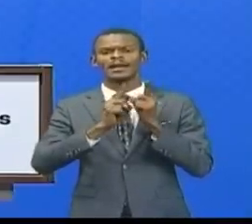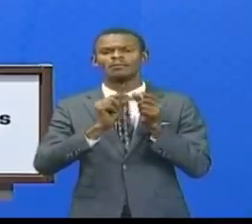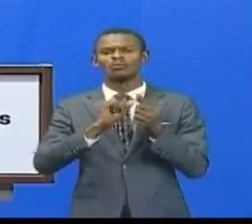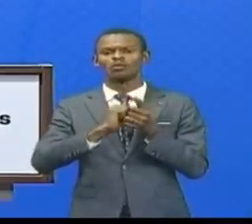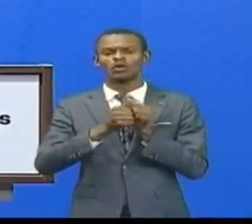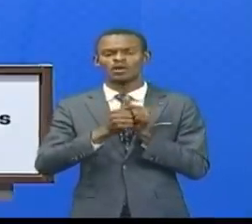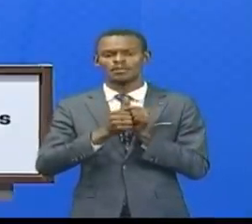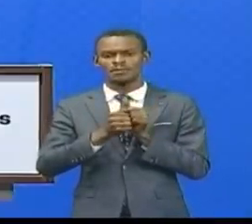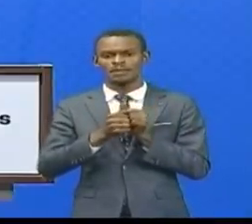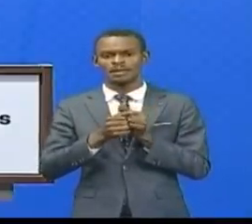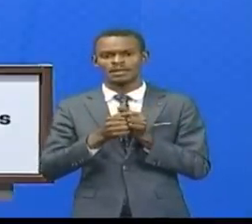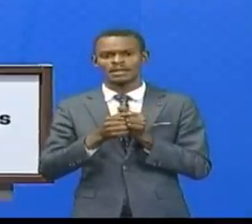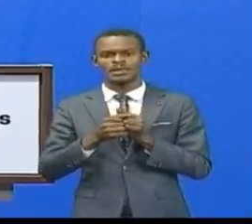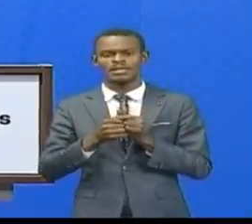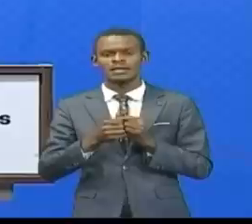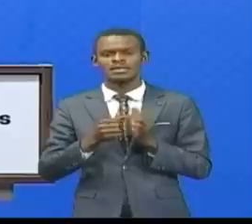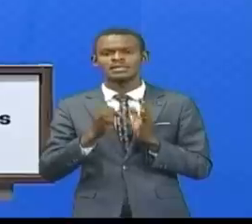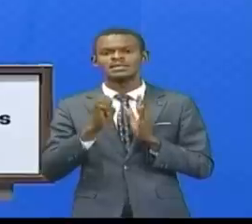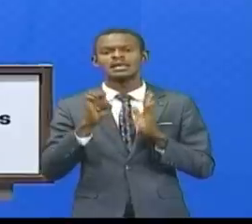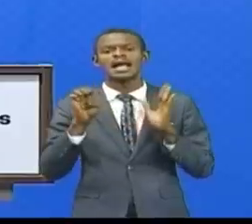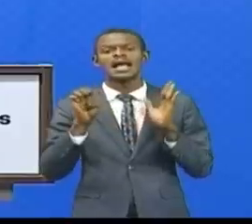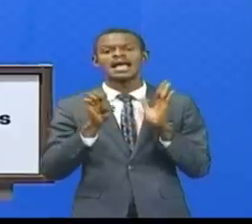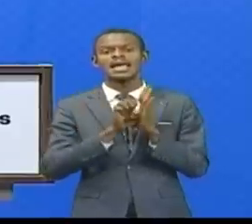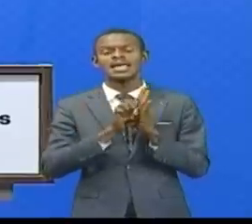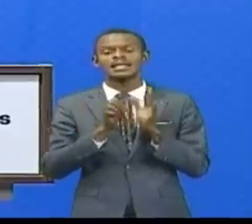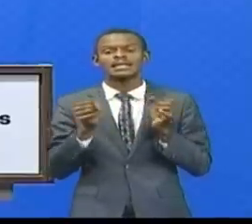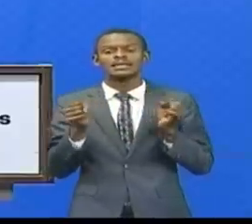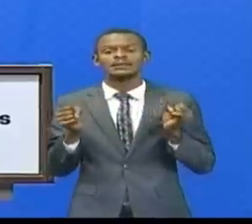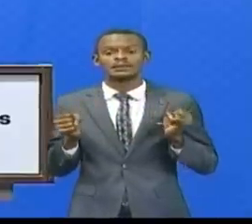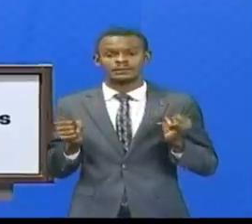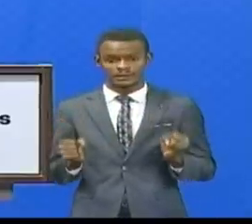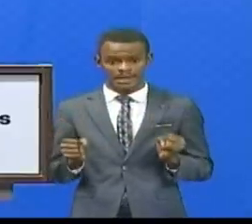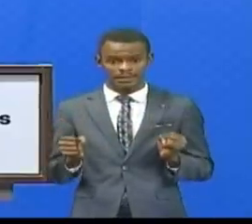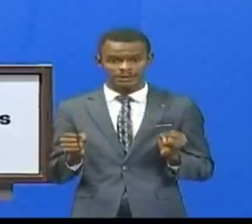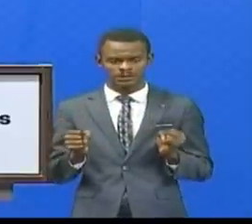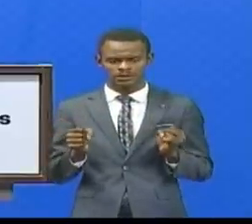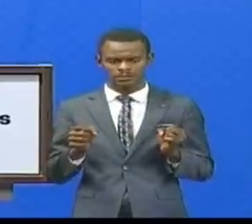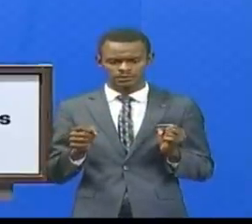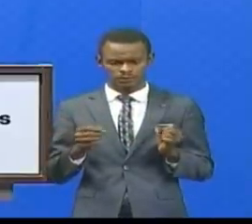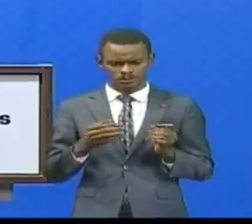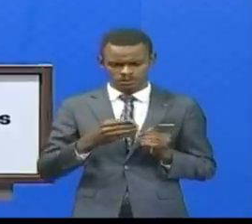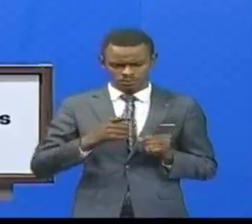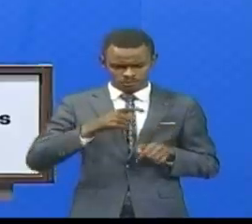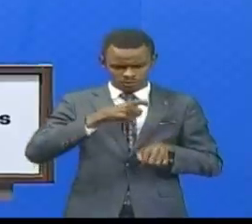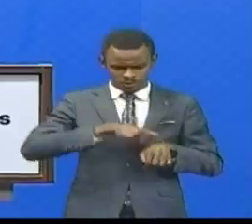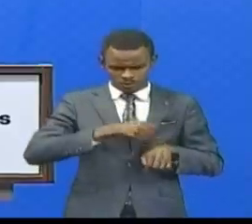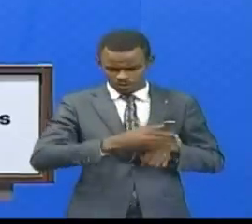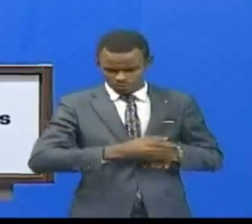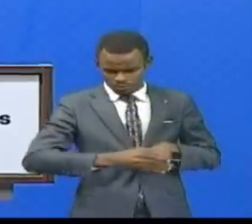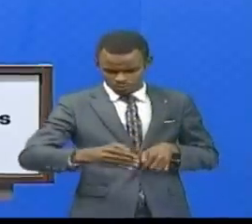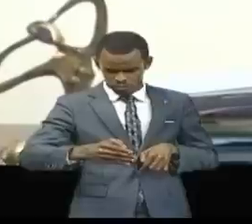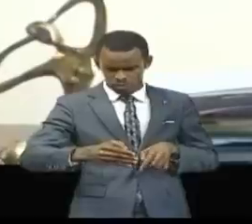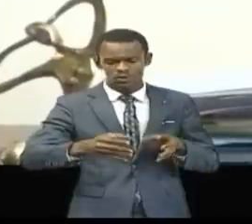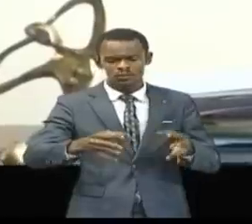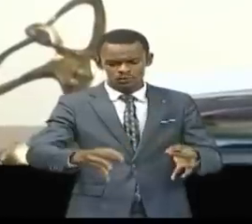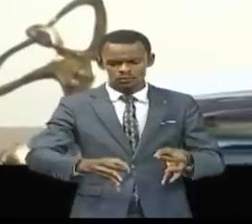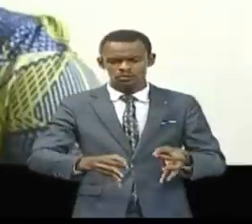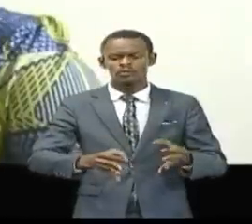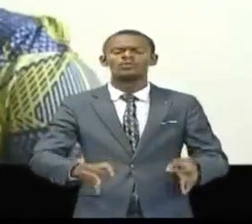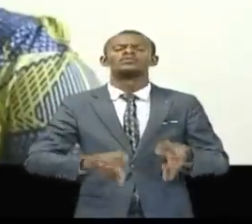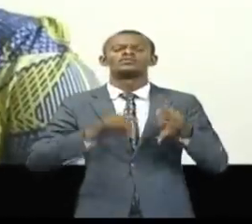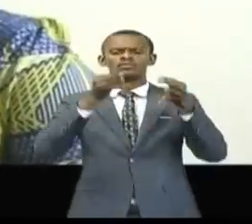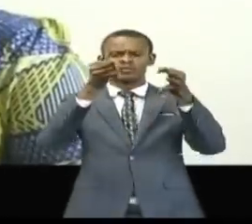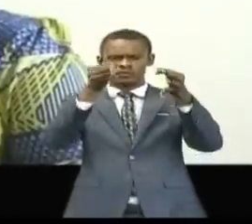siège sur une partie du territoire. Le ministre d'État, ministre de la Justice et garde des